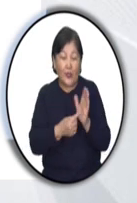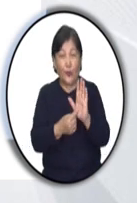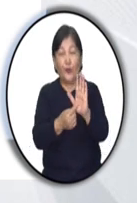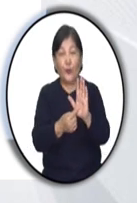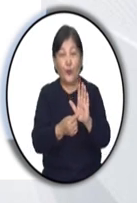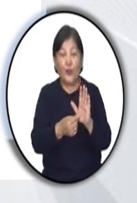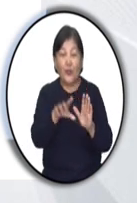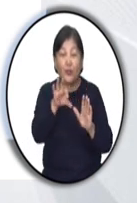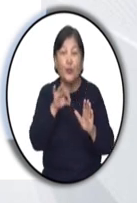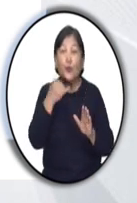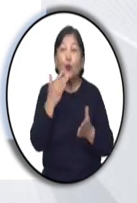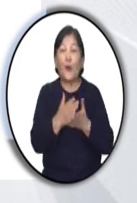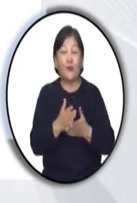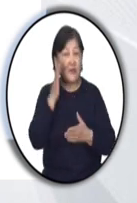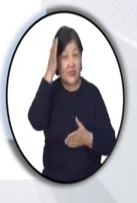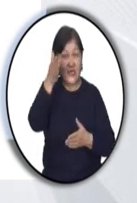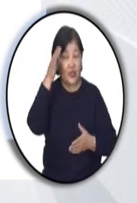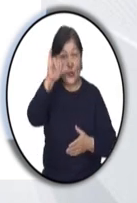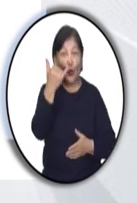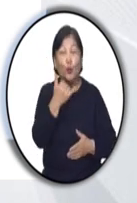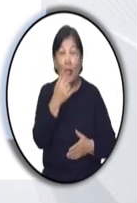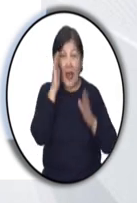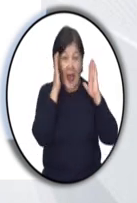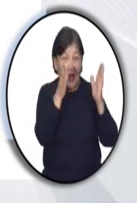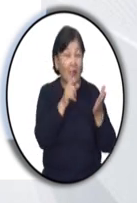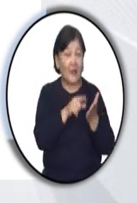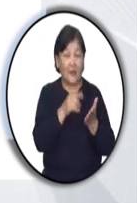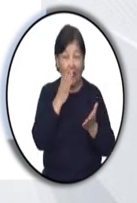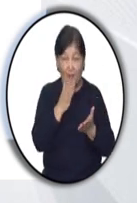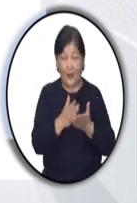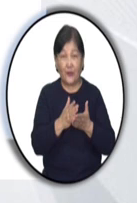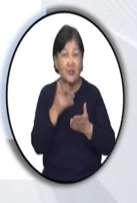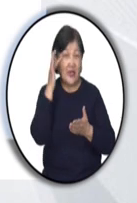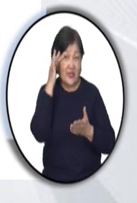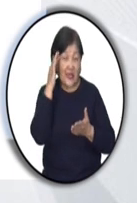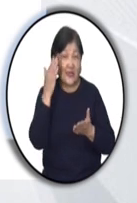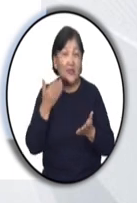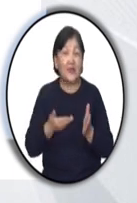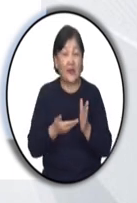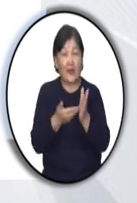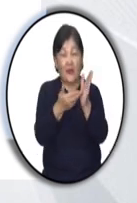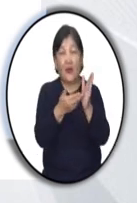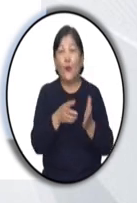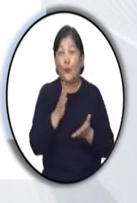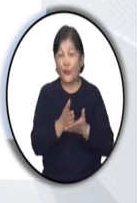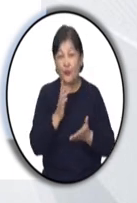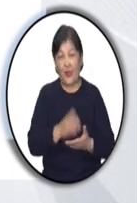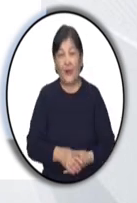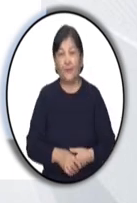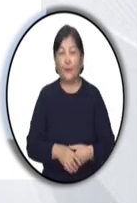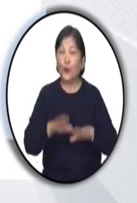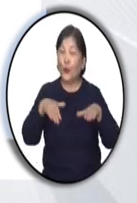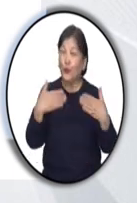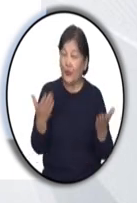асуудлынхаа талаар юуг олж илрүүлв. За энэ цаашдаа бодлогын ямар одоо саналуудыг дэвшүүлж болох уу гэх мэт ийм